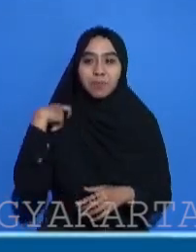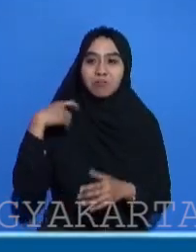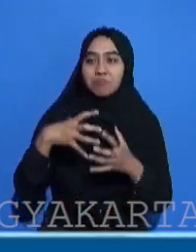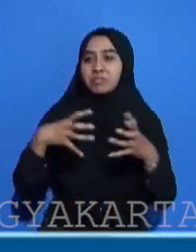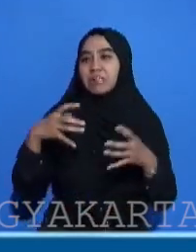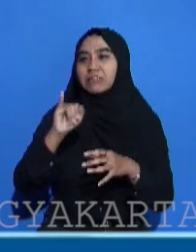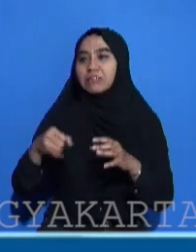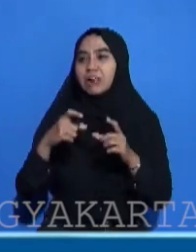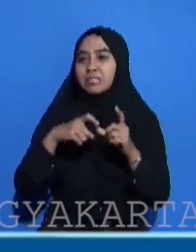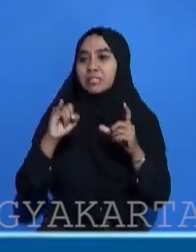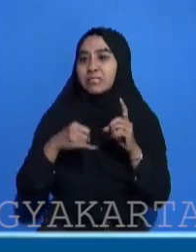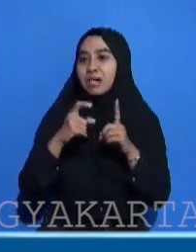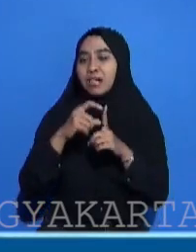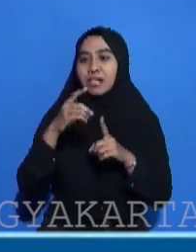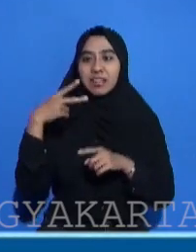masyarakat